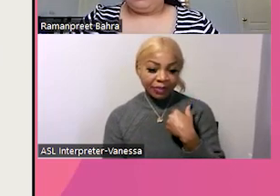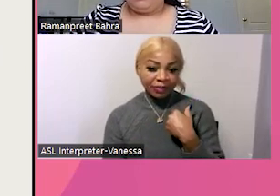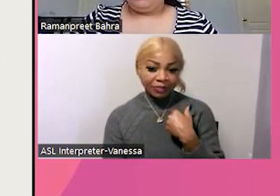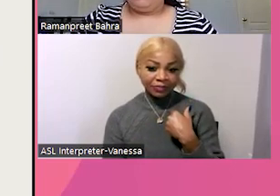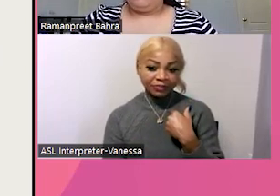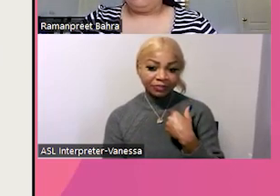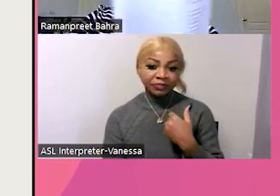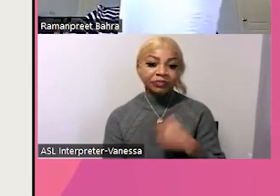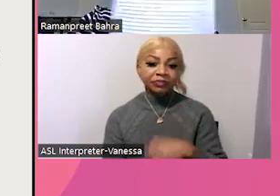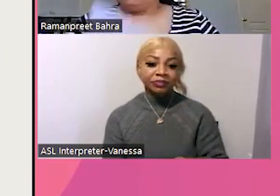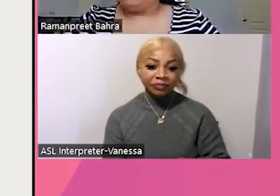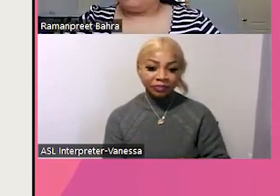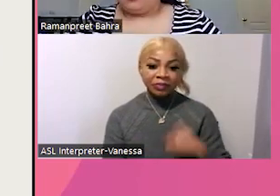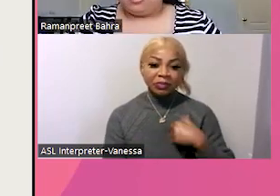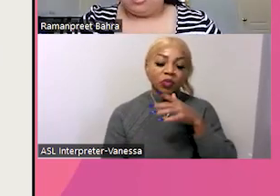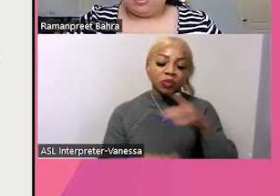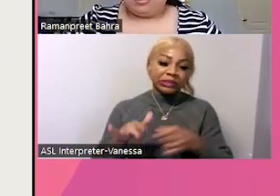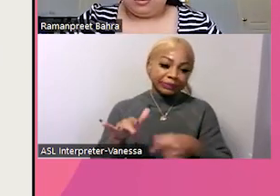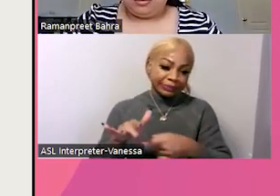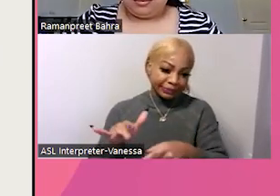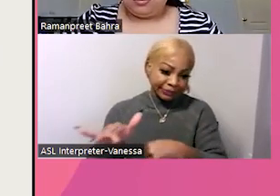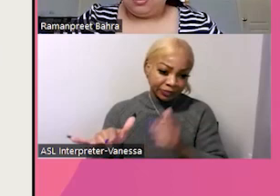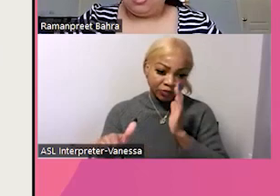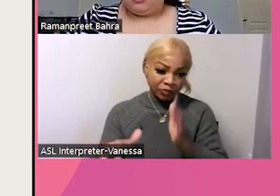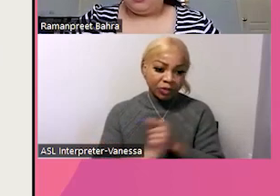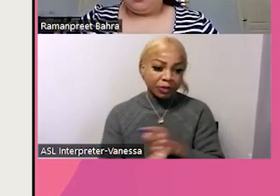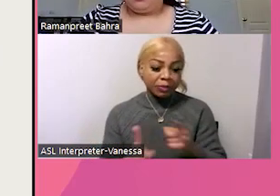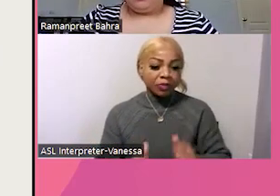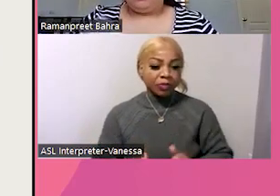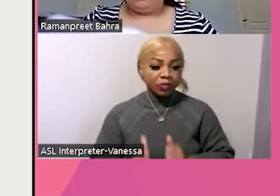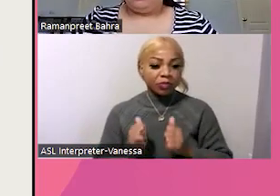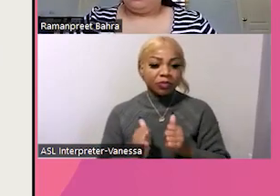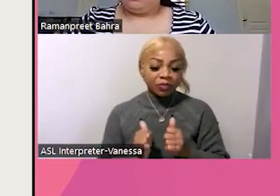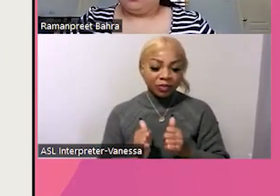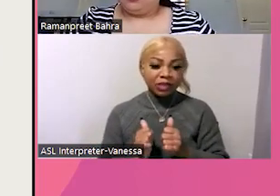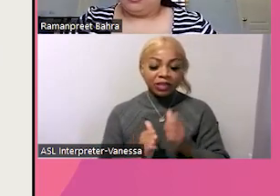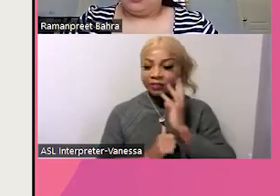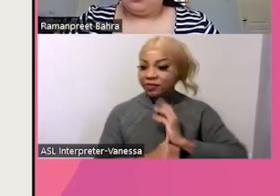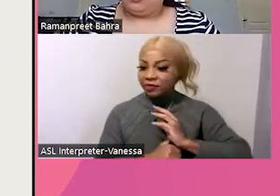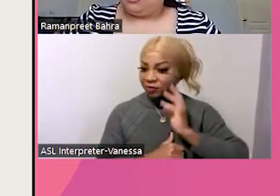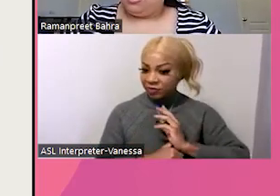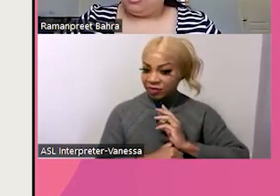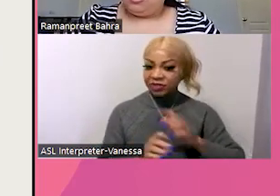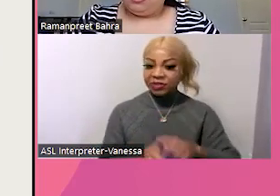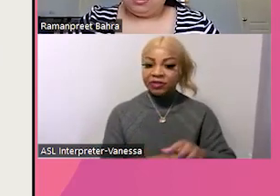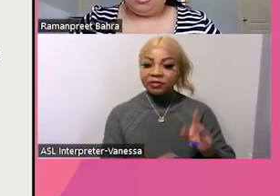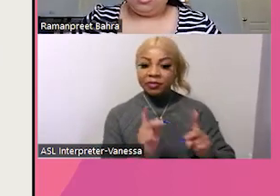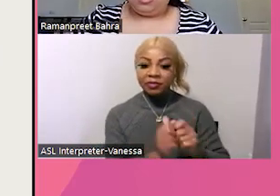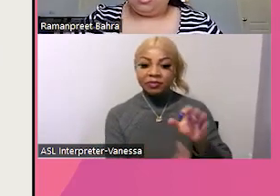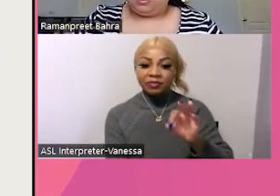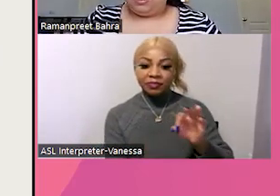lirai plus, heu, mais je vais, simplement attirer votre attention sur les